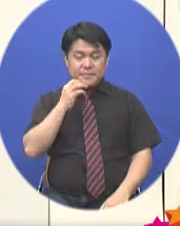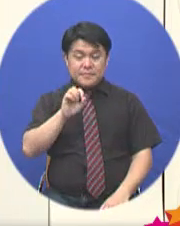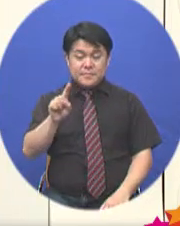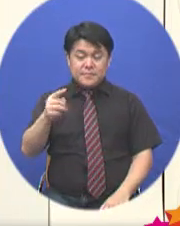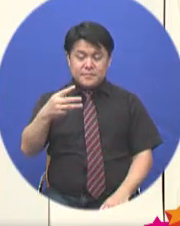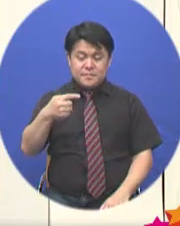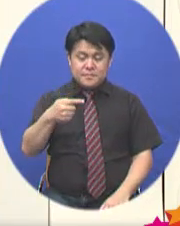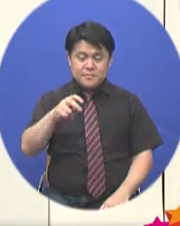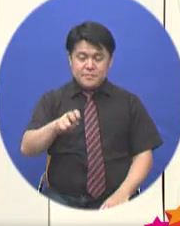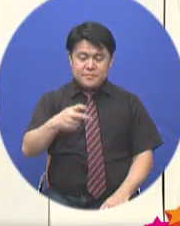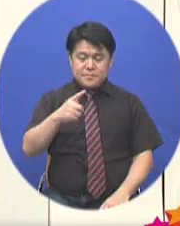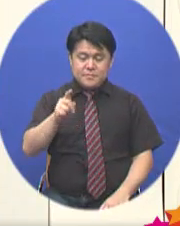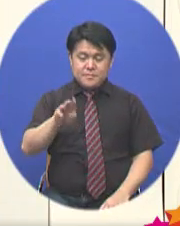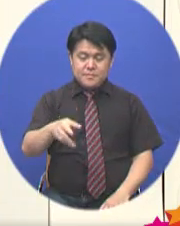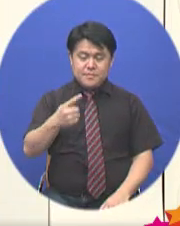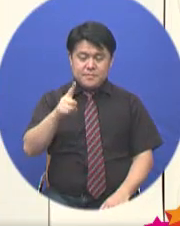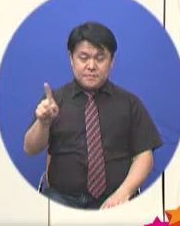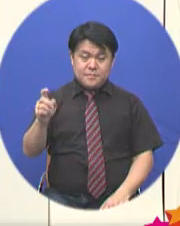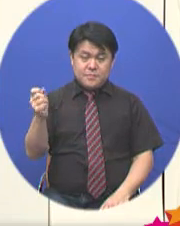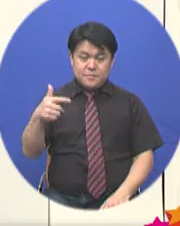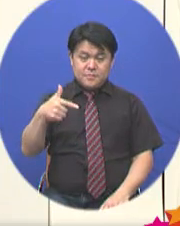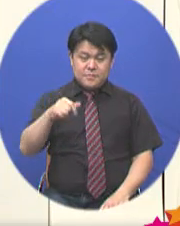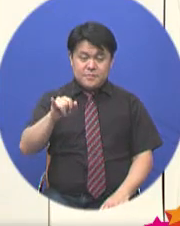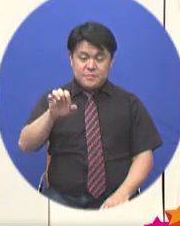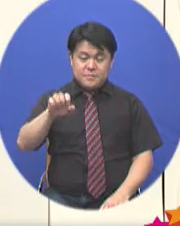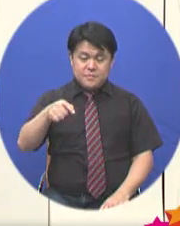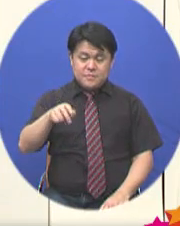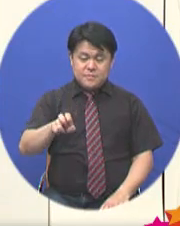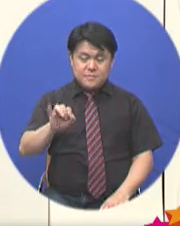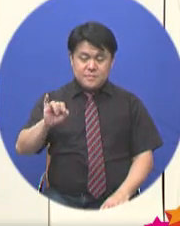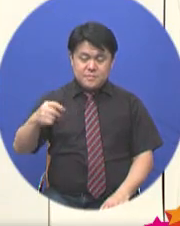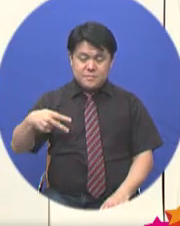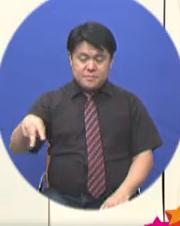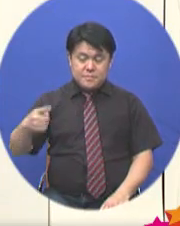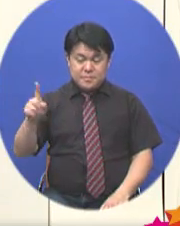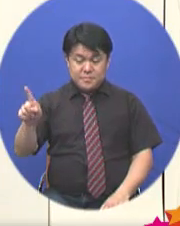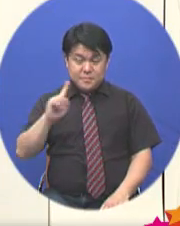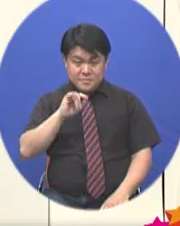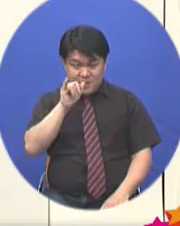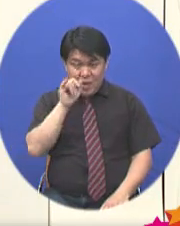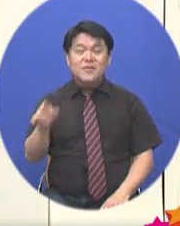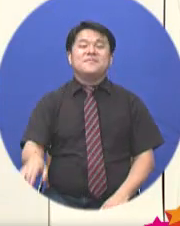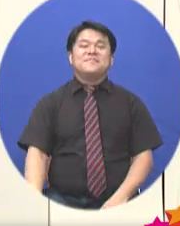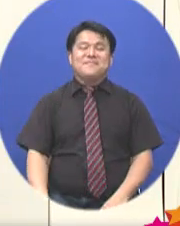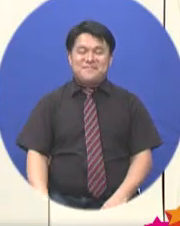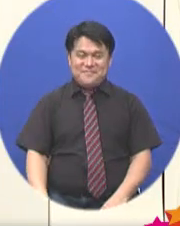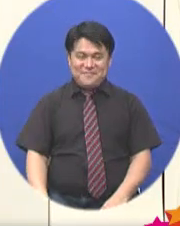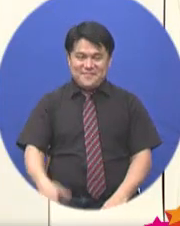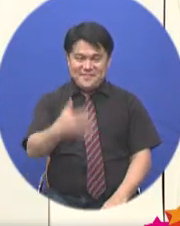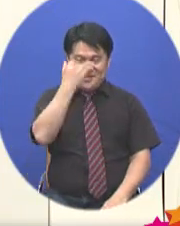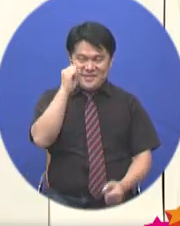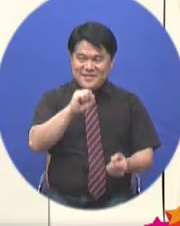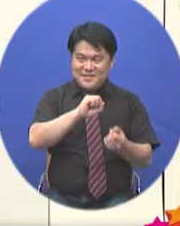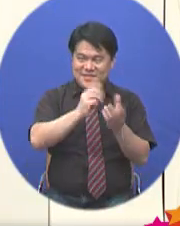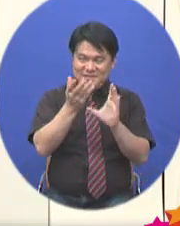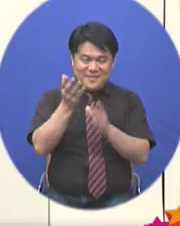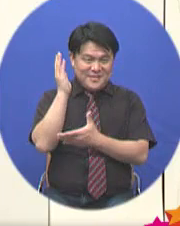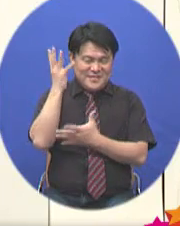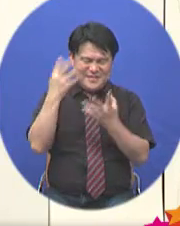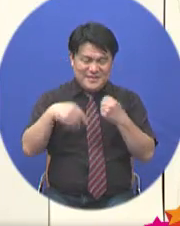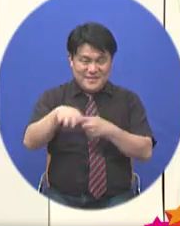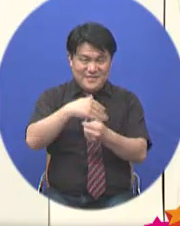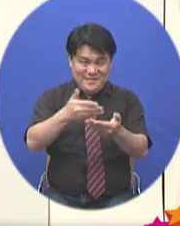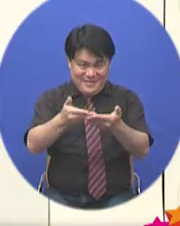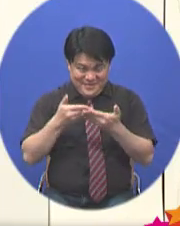네. 기쁨 있다 이런 뜻입니다. 참 고맙습니다. 좋네요. 예. 네, 할미꽃 사연 많이 좀 사랑해 주시고요.